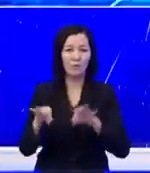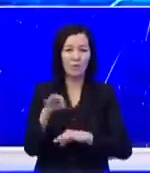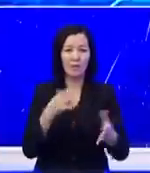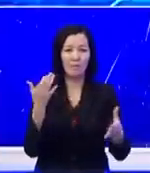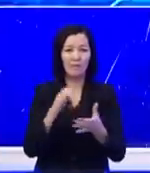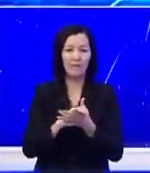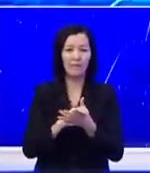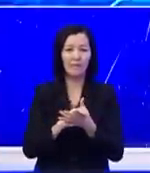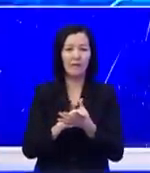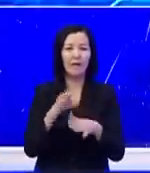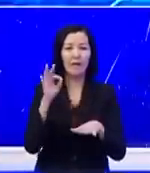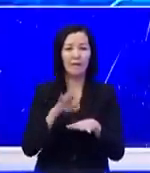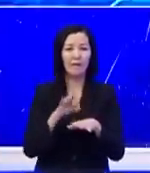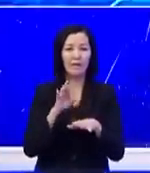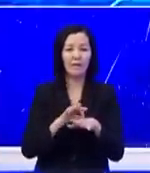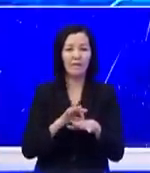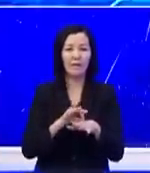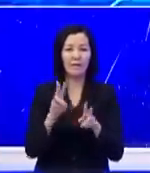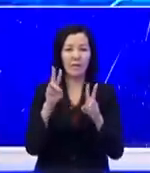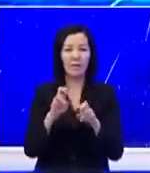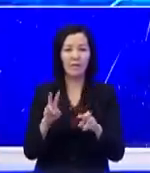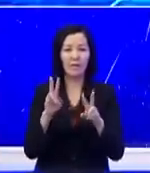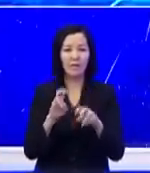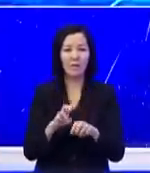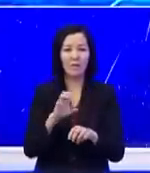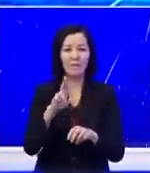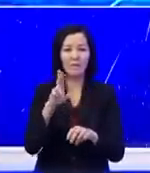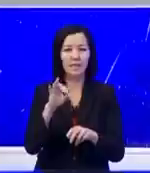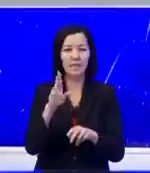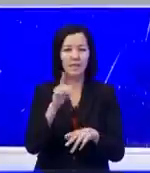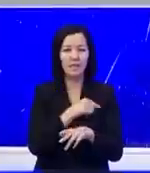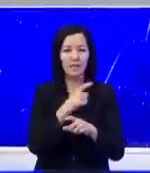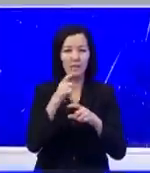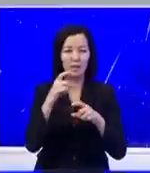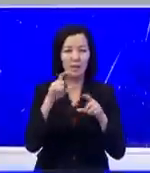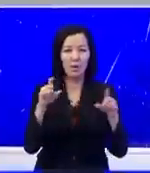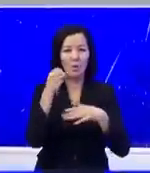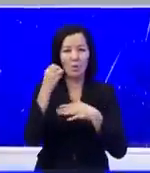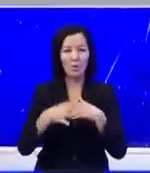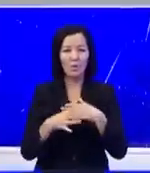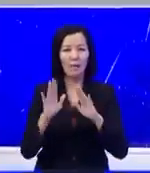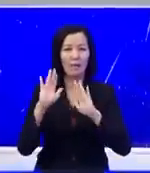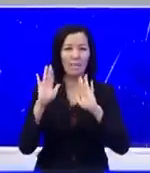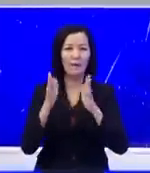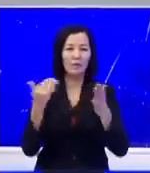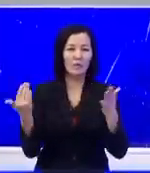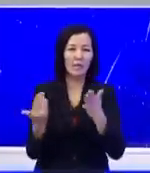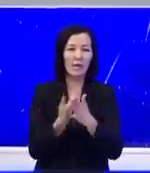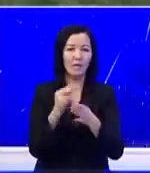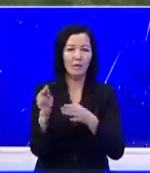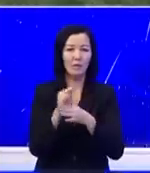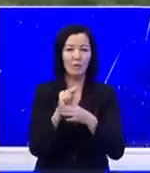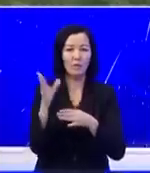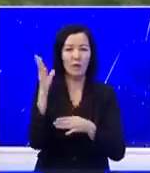жобалармен танысты. Қатарында коронавирустық инфекцияны анықтауға арналған скрининг орталығы, ботаникалық бақ және қайта